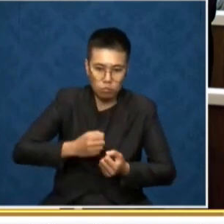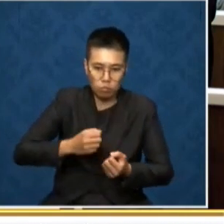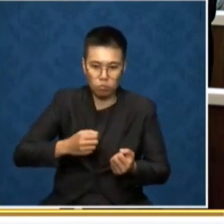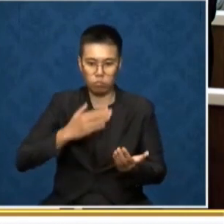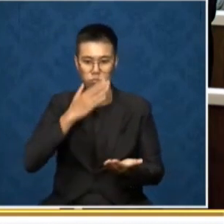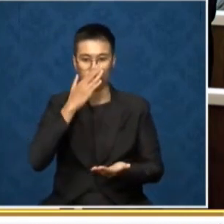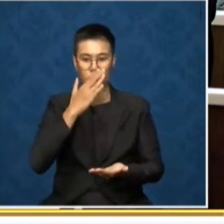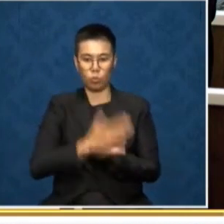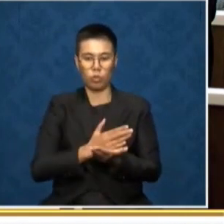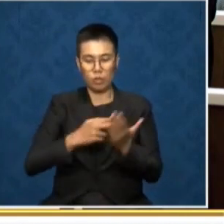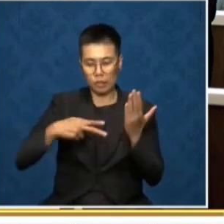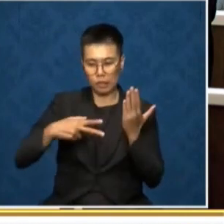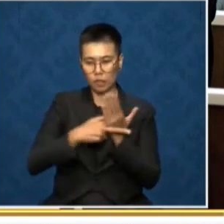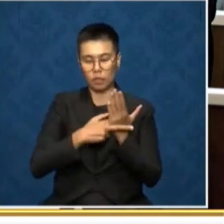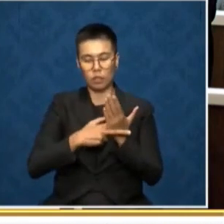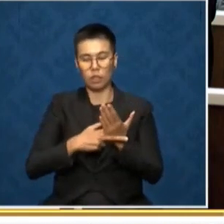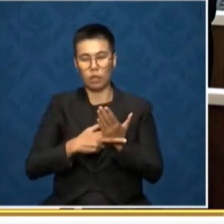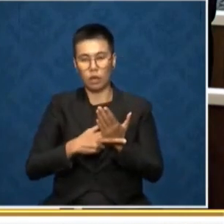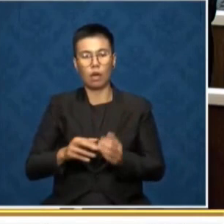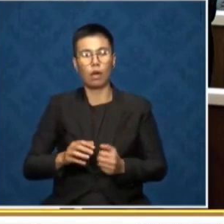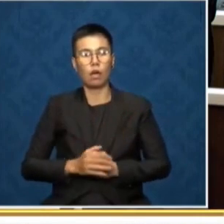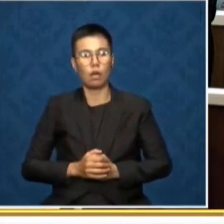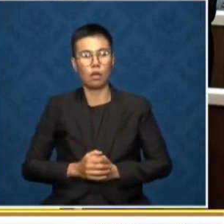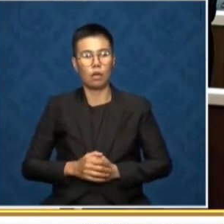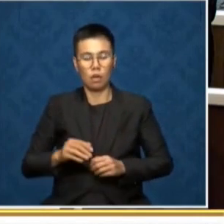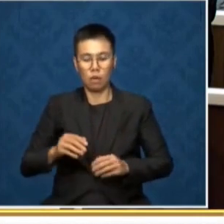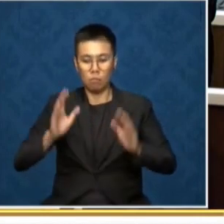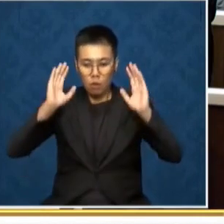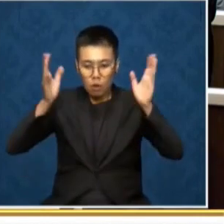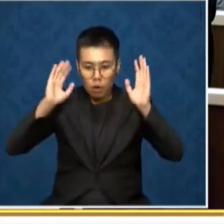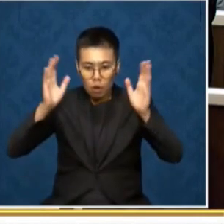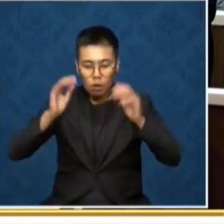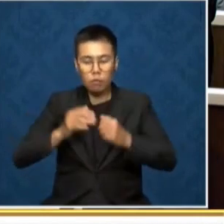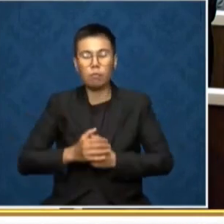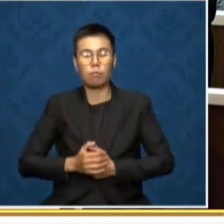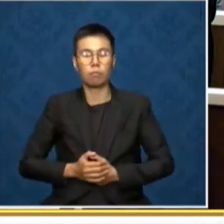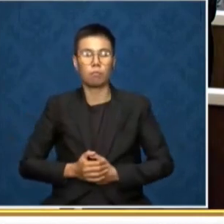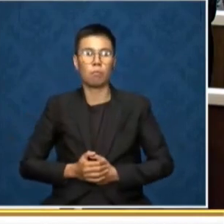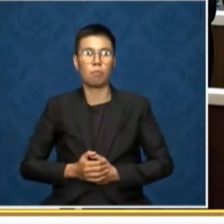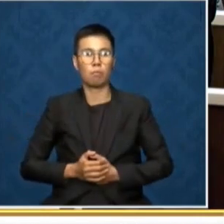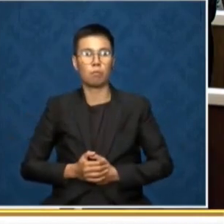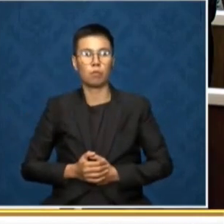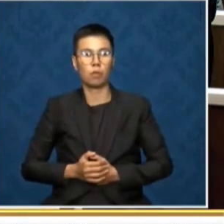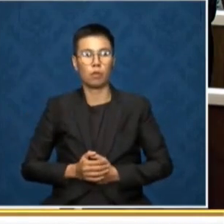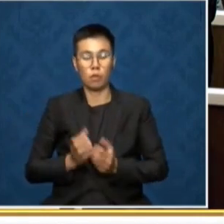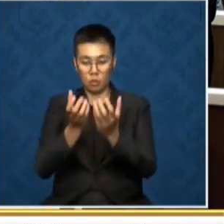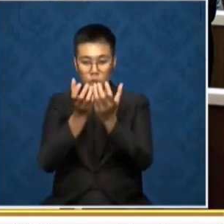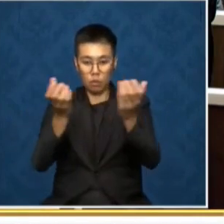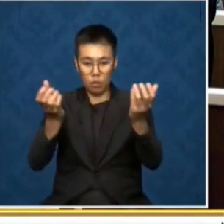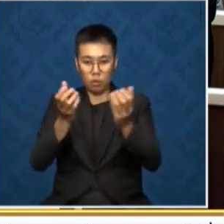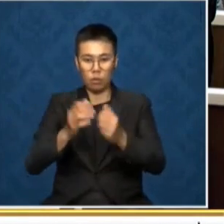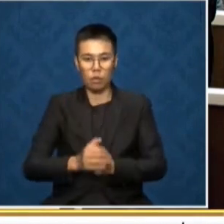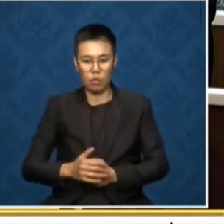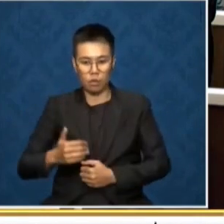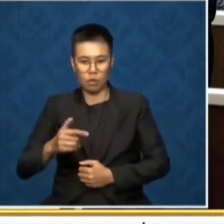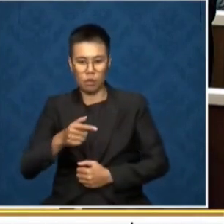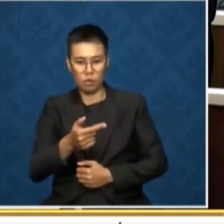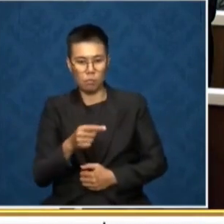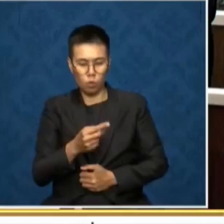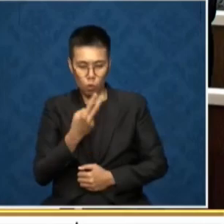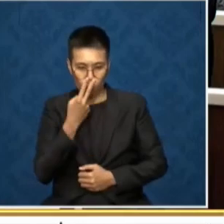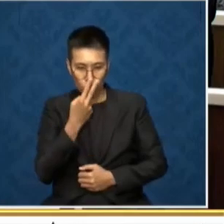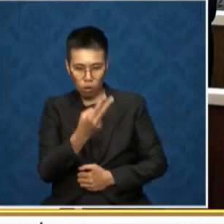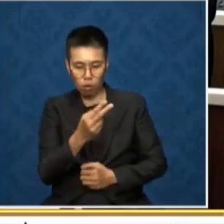รณรงค์ที่จะเสนอว่าหากที่จะเสนอเนื้อหาว่ารัฐธรรมนูญมีจุดบกพร่องอย่าง